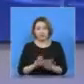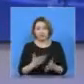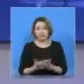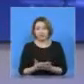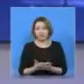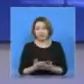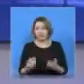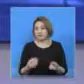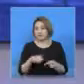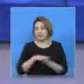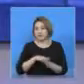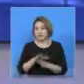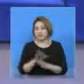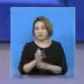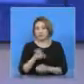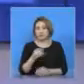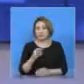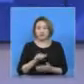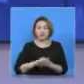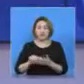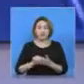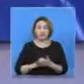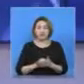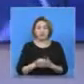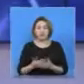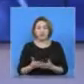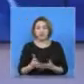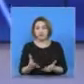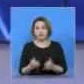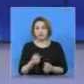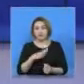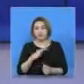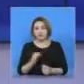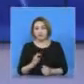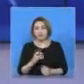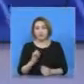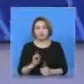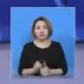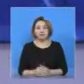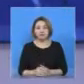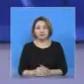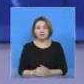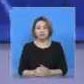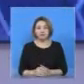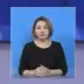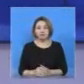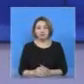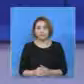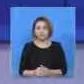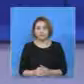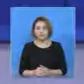результате пришлось исполнить надлежащий документ в принудительном порядке. Мереке Амангельдекозе продолжит тему.